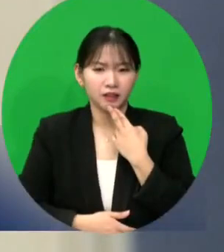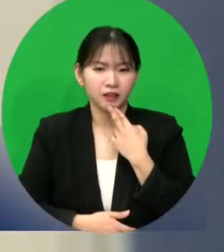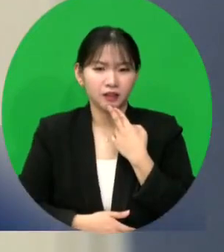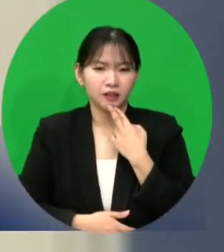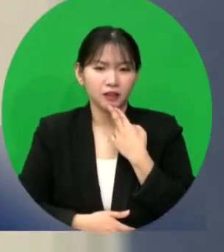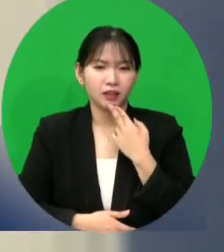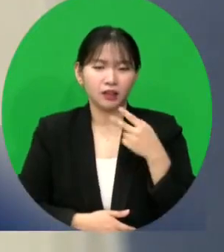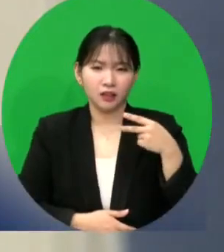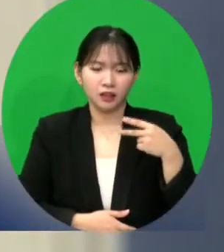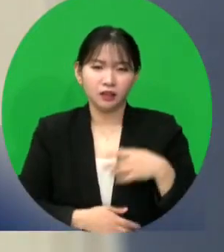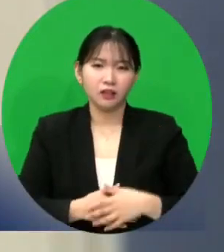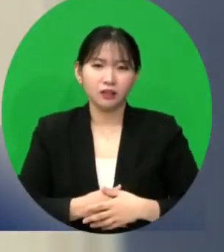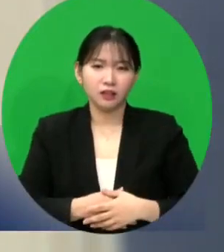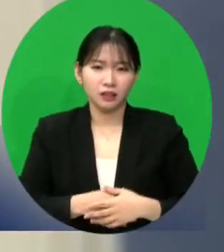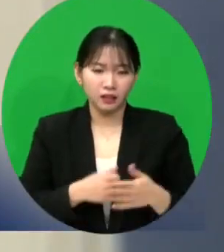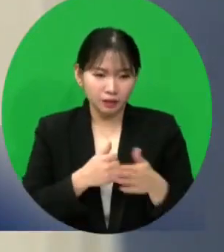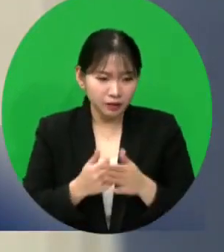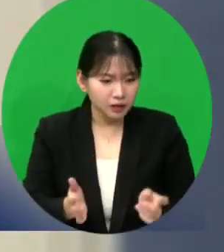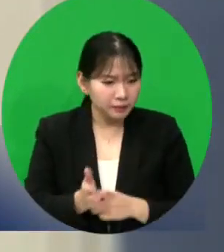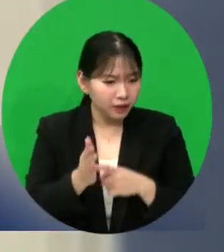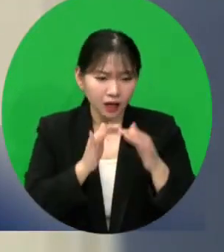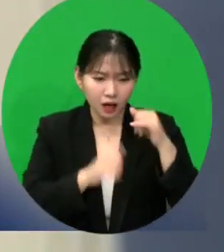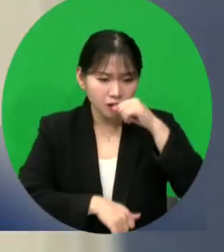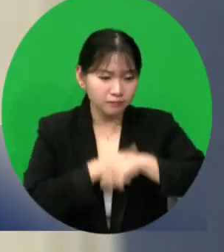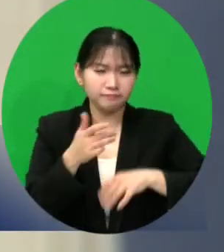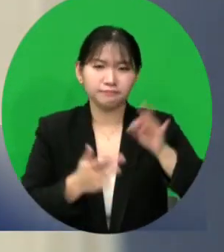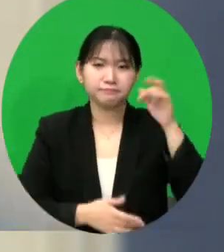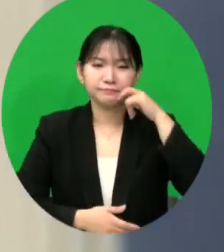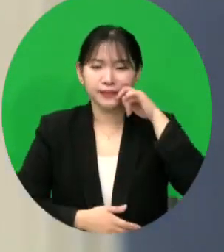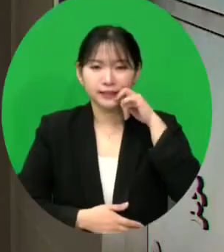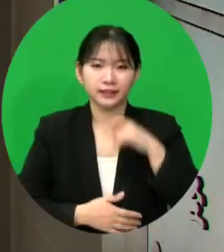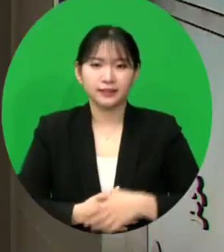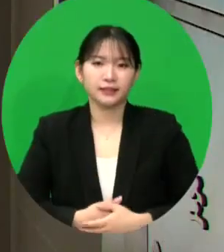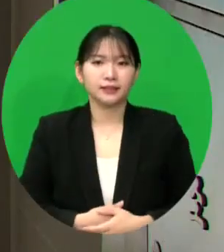또 이분들을 또 우리가 또 뭐 아무나 뽑을 수도 없는 입장이고.